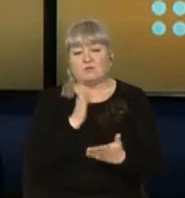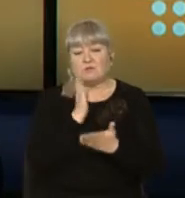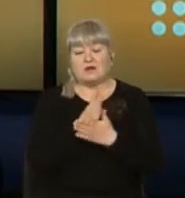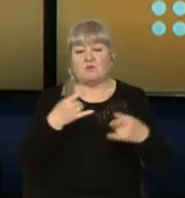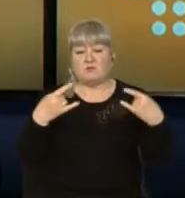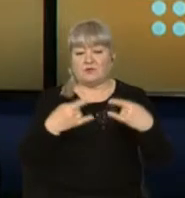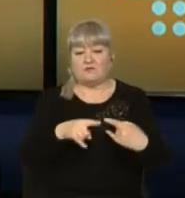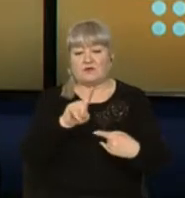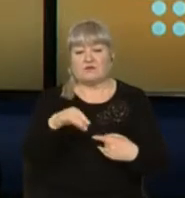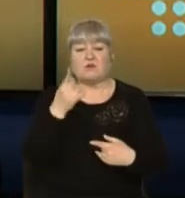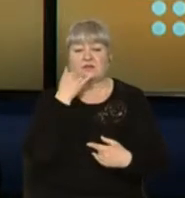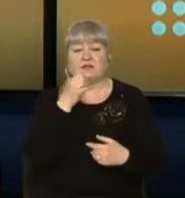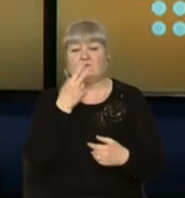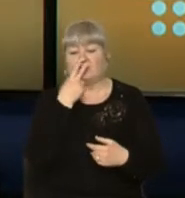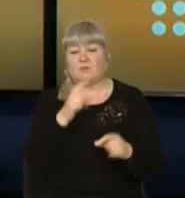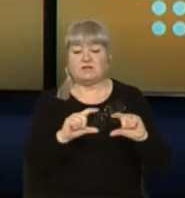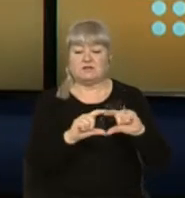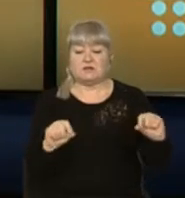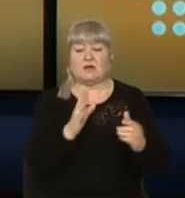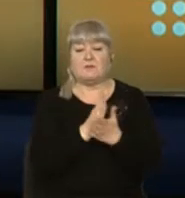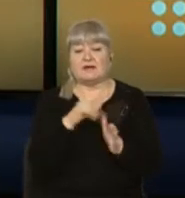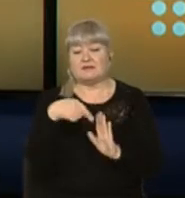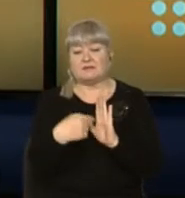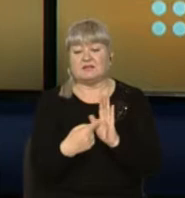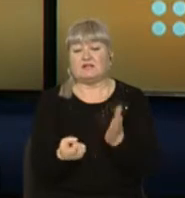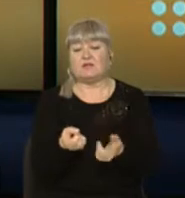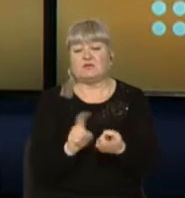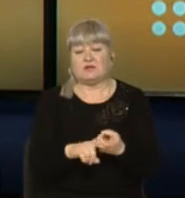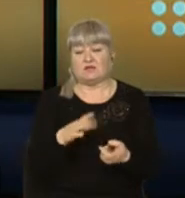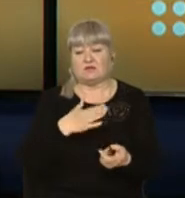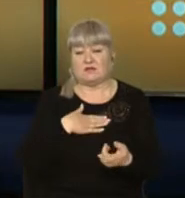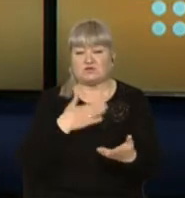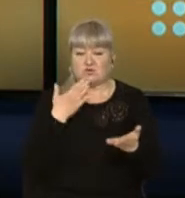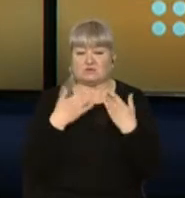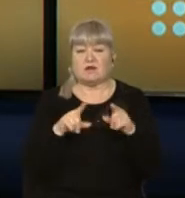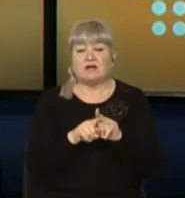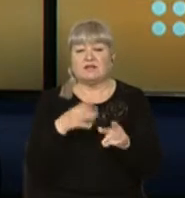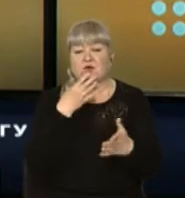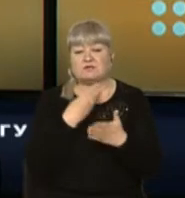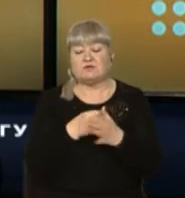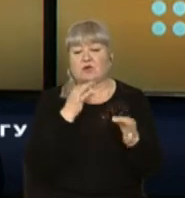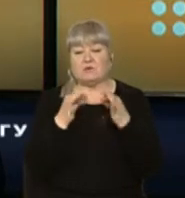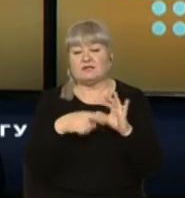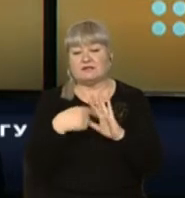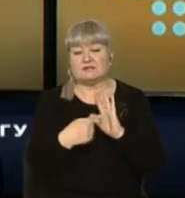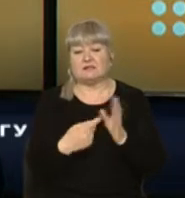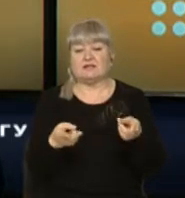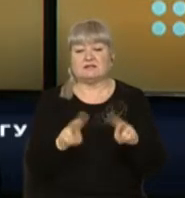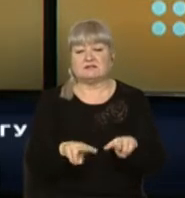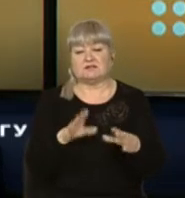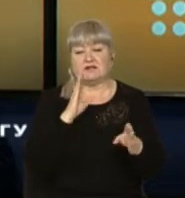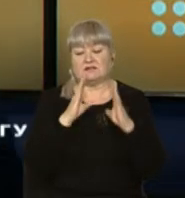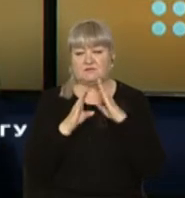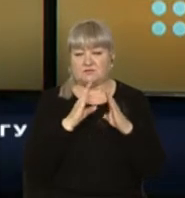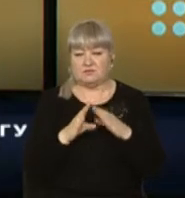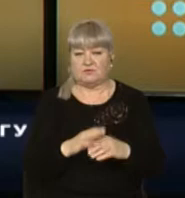студії 298-7191. Маєте запитання, доєднуйтесь до нашої розмови. Також свої коментарі та запитання залишайте на фейсбук-сторінці UA